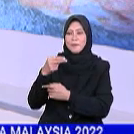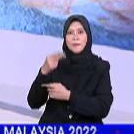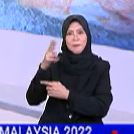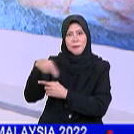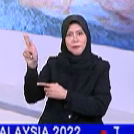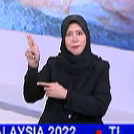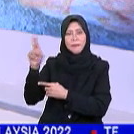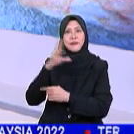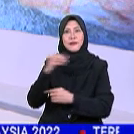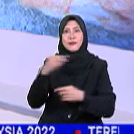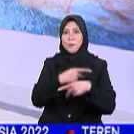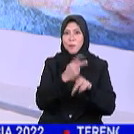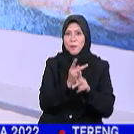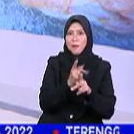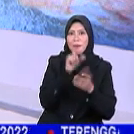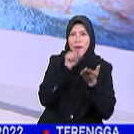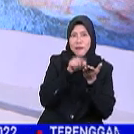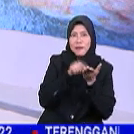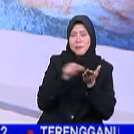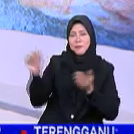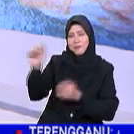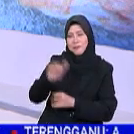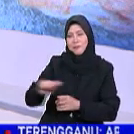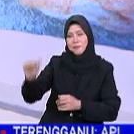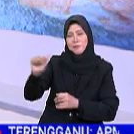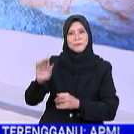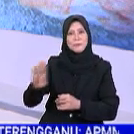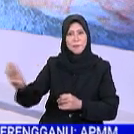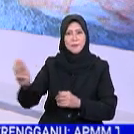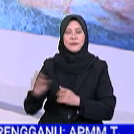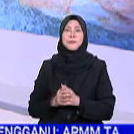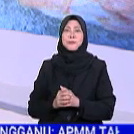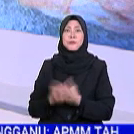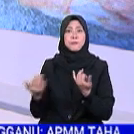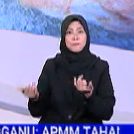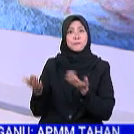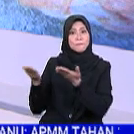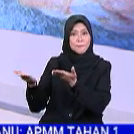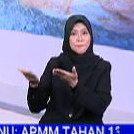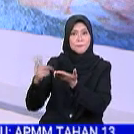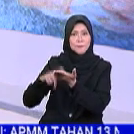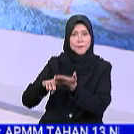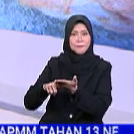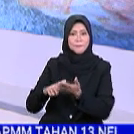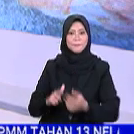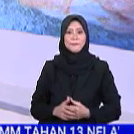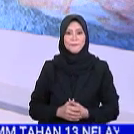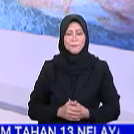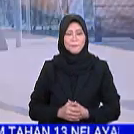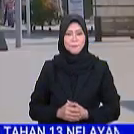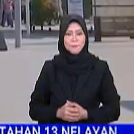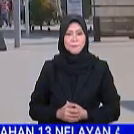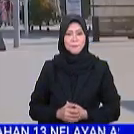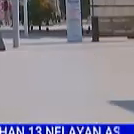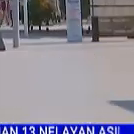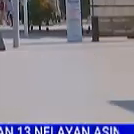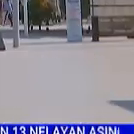hiliran berasaskan ayam di Asia Barat. Azamuddin Hussein ada laporannya.